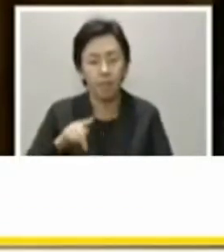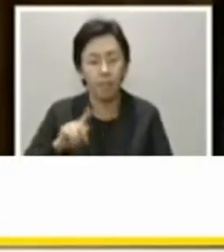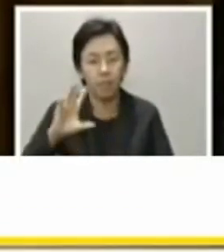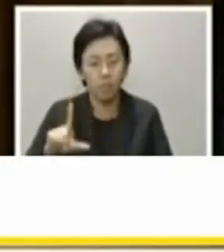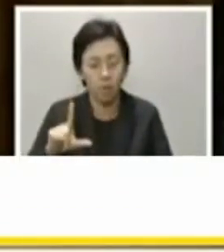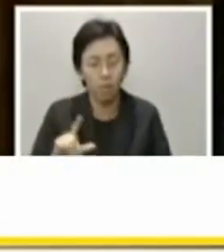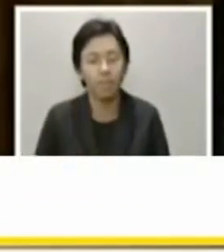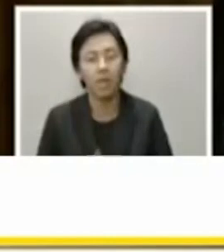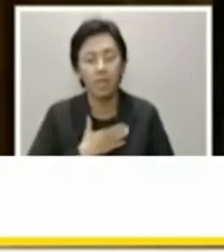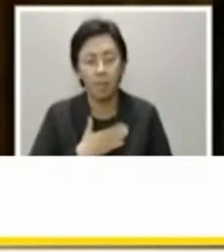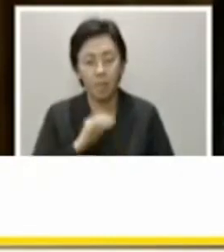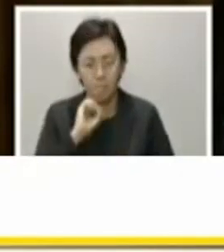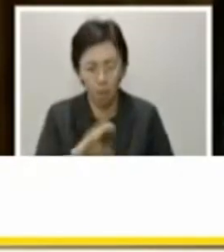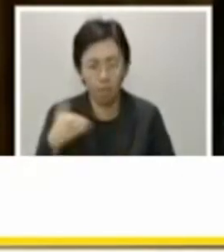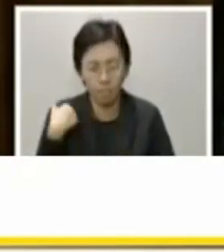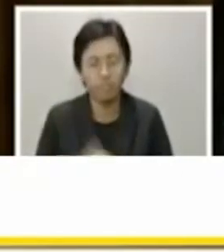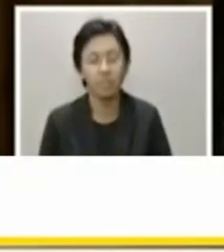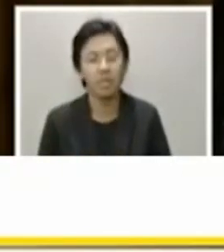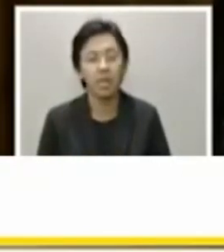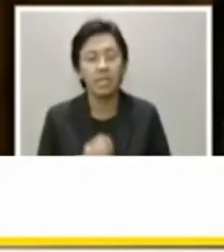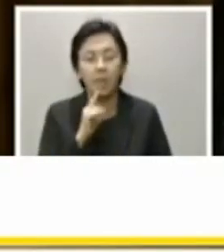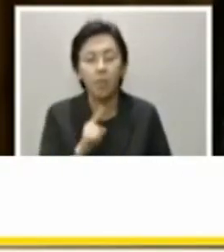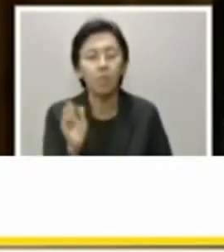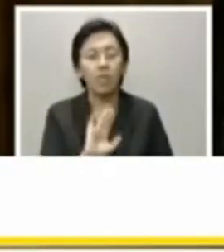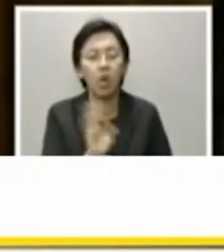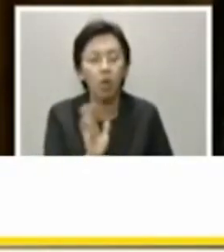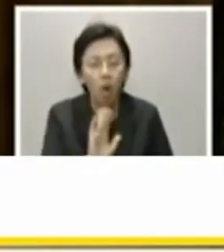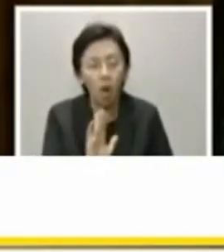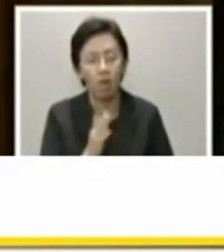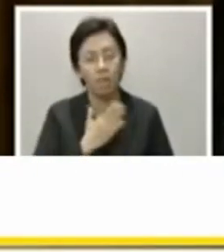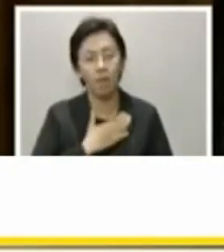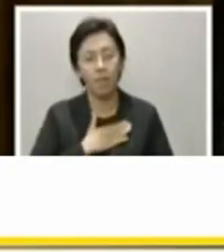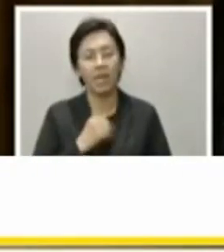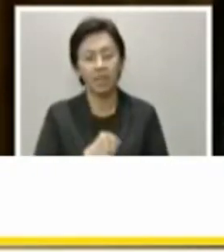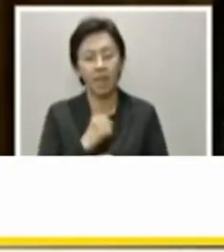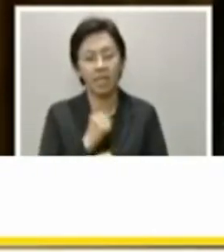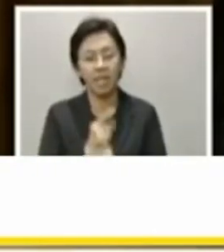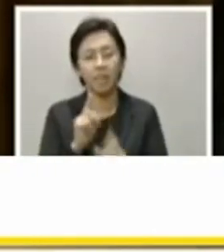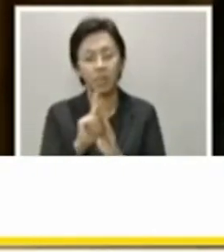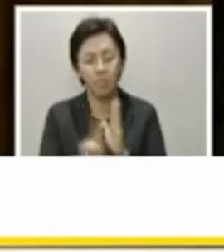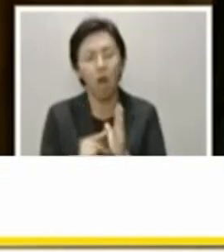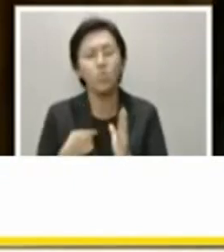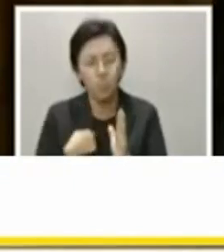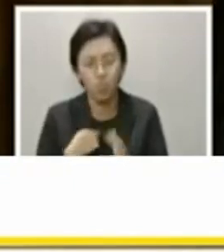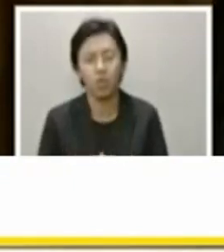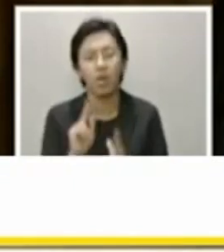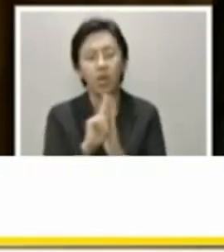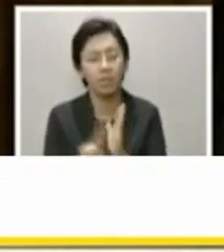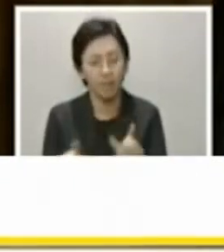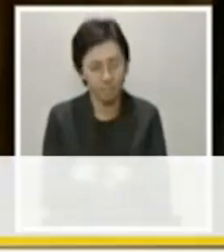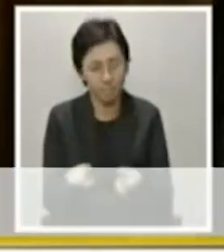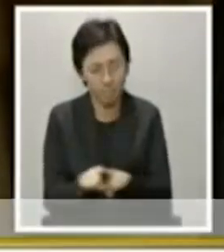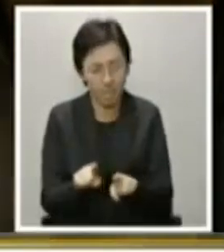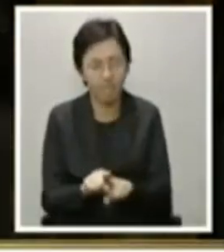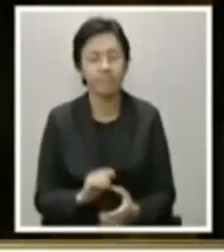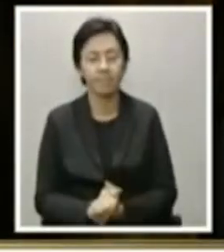จะเป็นตัวของคุณวิศุเครืองามรองนายกรัฐมนตรีที่ลุกขึ้นมาชี้แจงเช่นเดียวกันนะครับส่วนรายละเอียดทั้งหมดเนี่ยเดี๋ยวไปอัปเดตการติดตามกันในช่วงต่อไปในช่